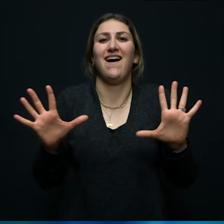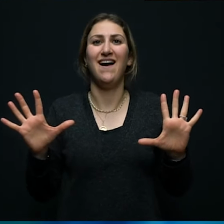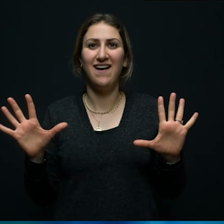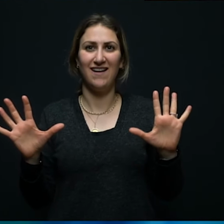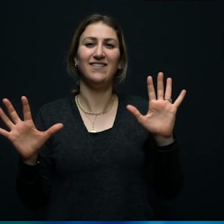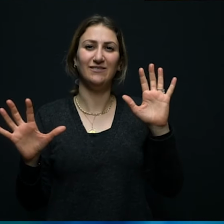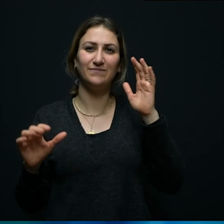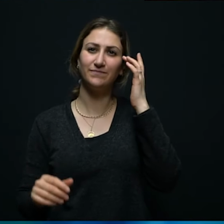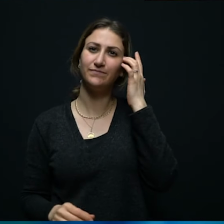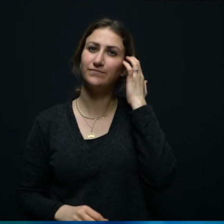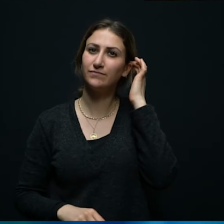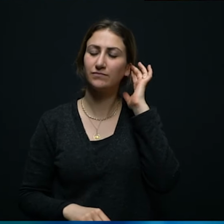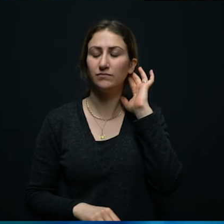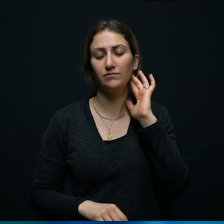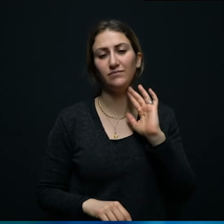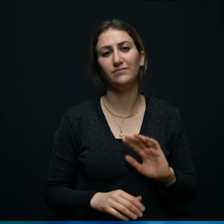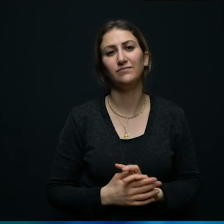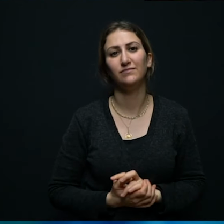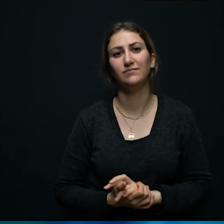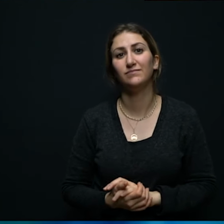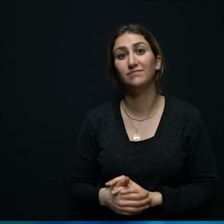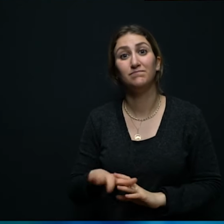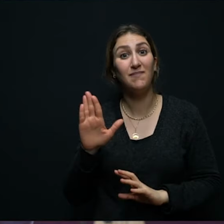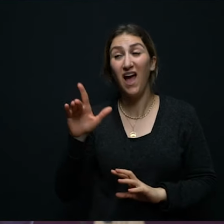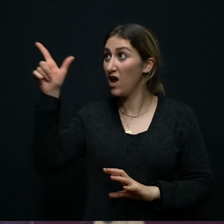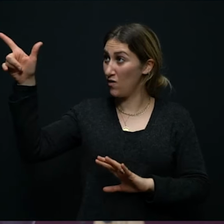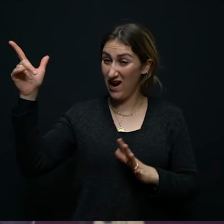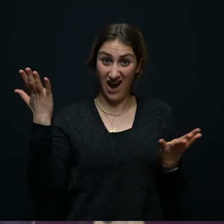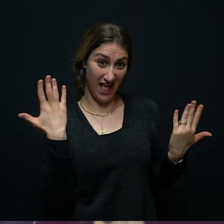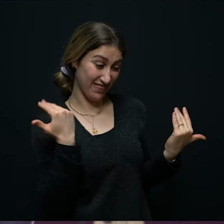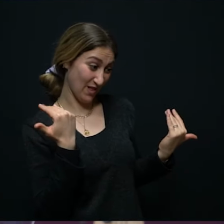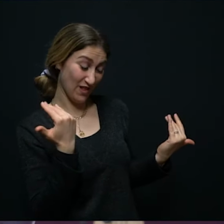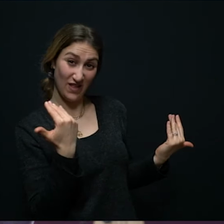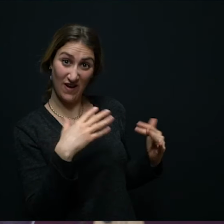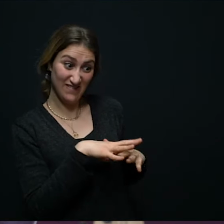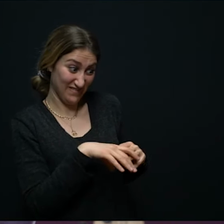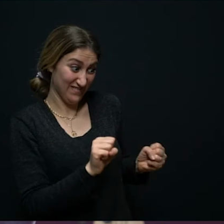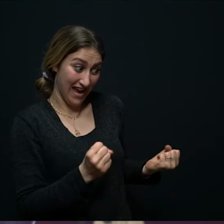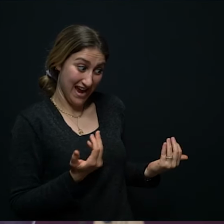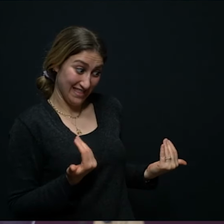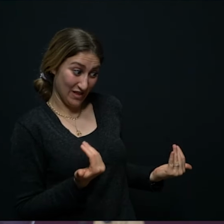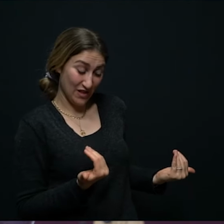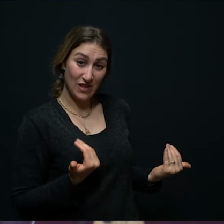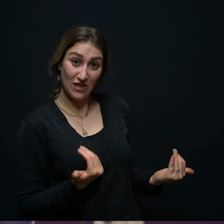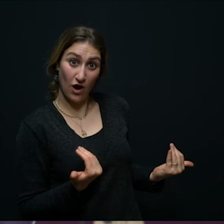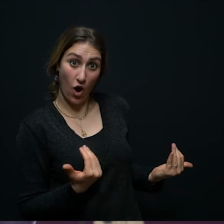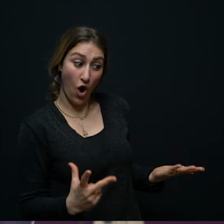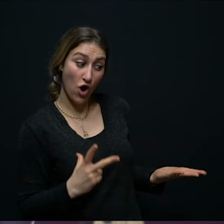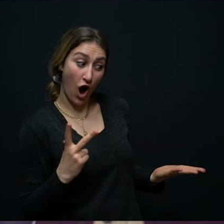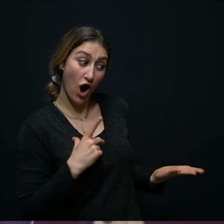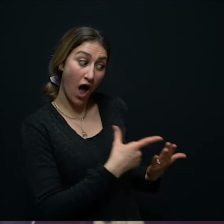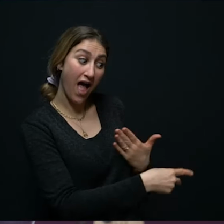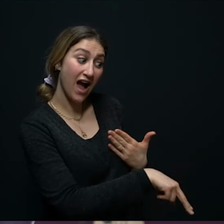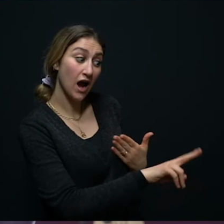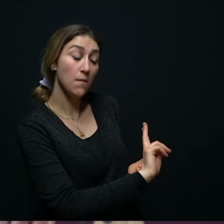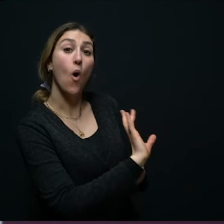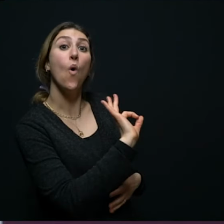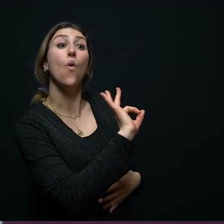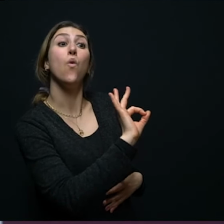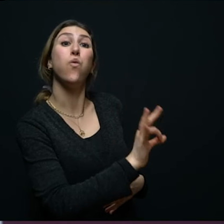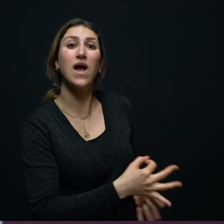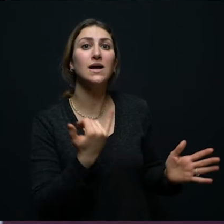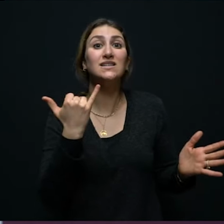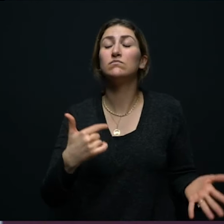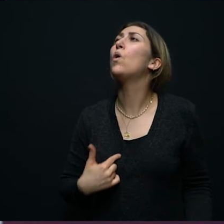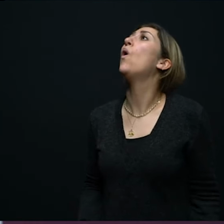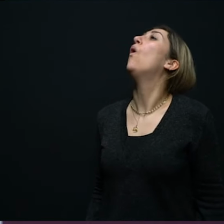la fera qu'à partir du moment où tu lui dis oui seigneur fais le dieu ne le fera pas contre ton gré